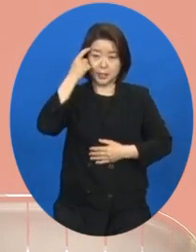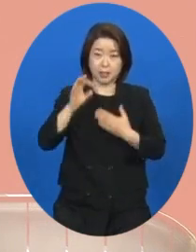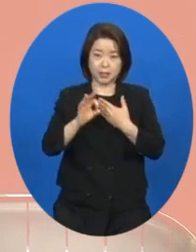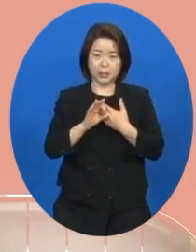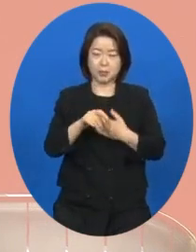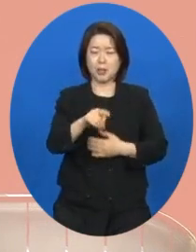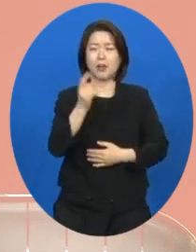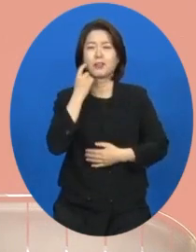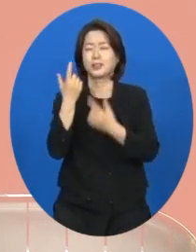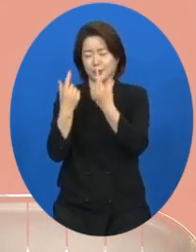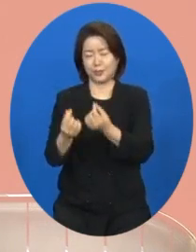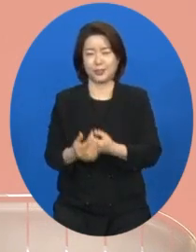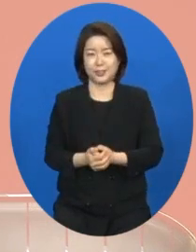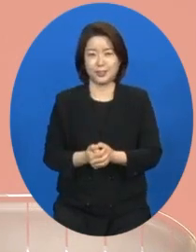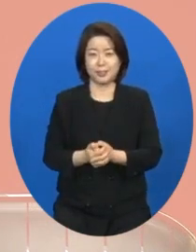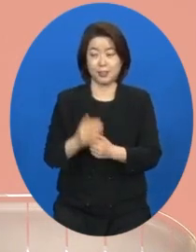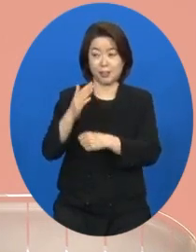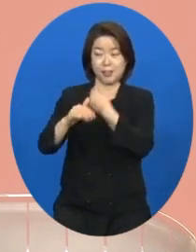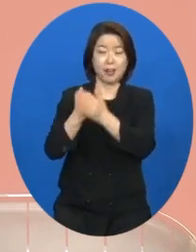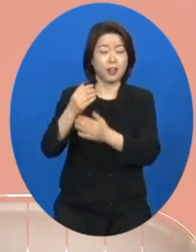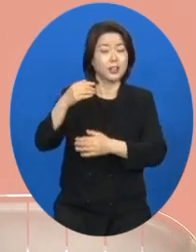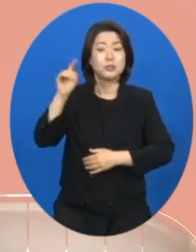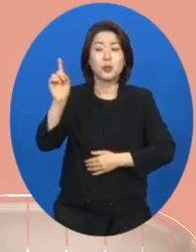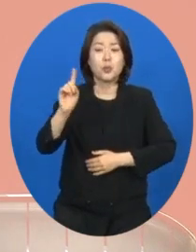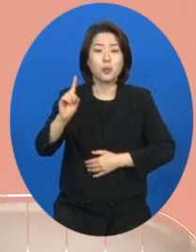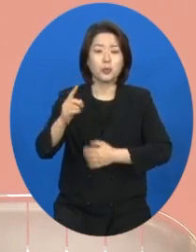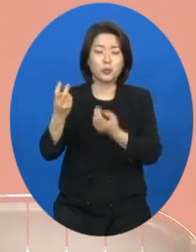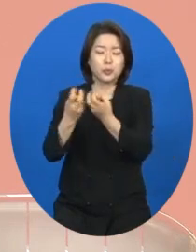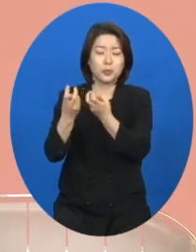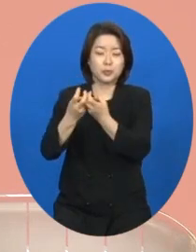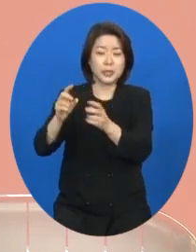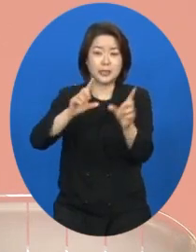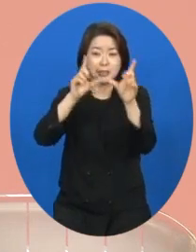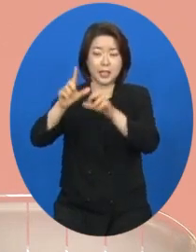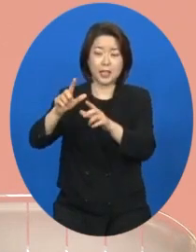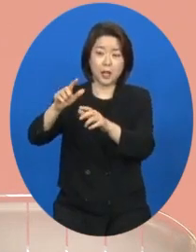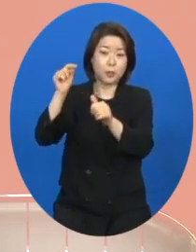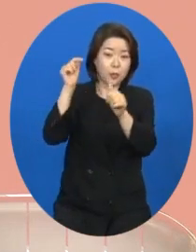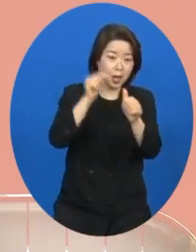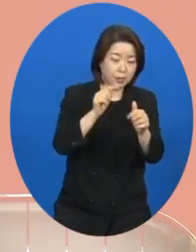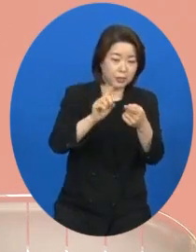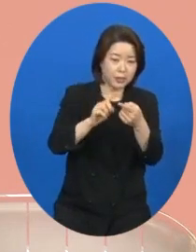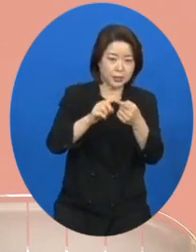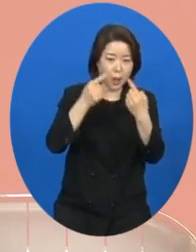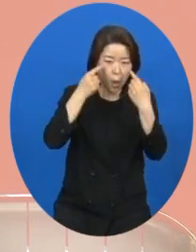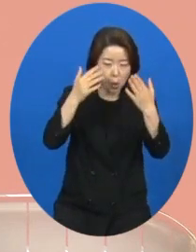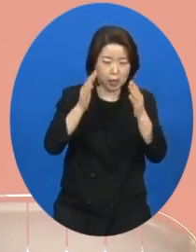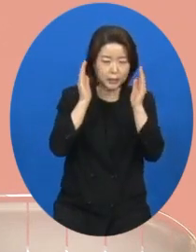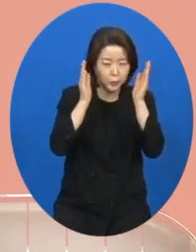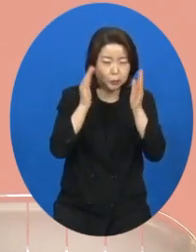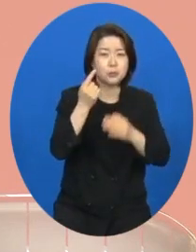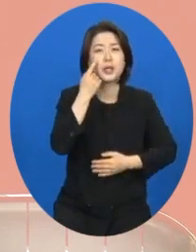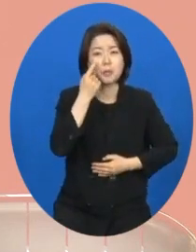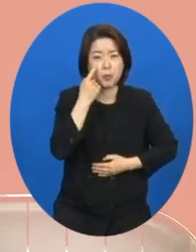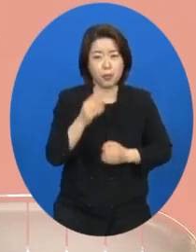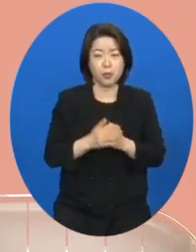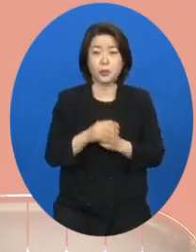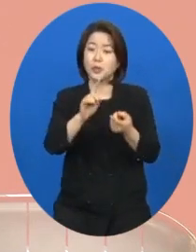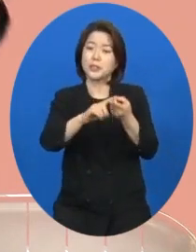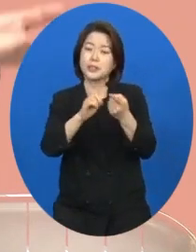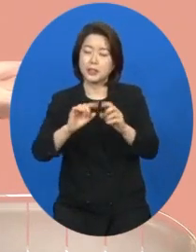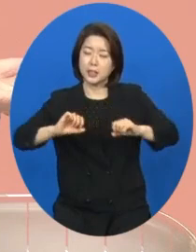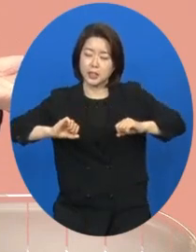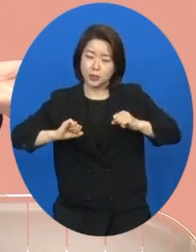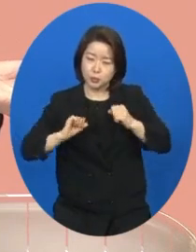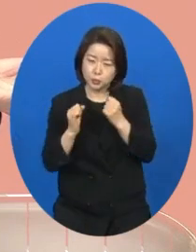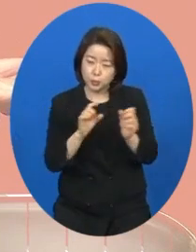겁니다. 하나님께서 어떻게 살라고 한 건지에 대해서 제대로 한번 공부도 해보고 또 그대로